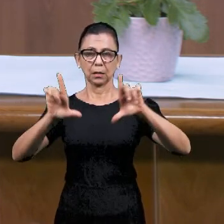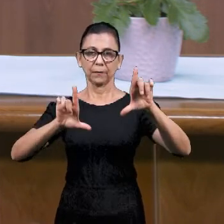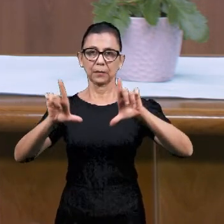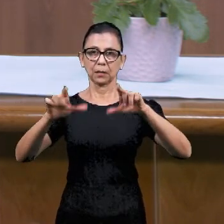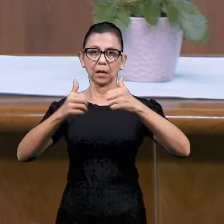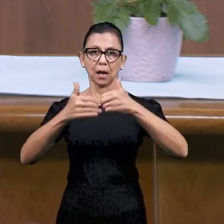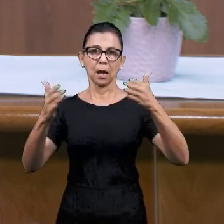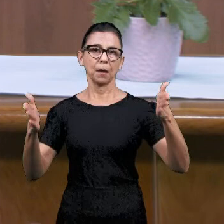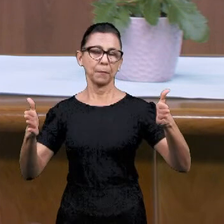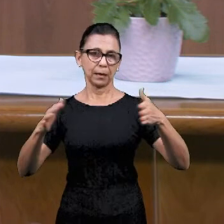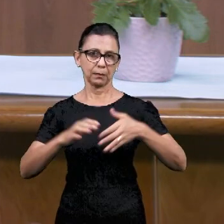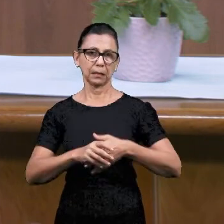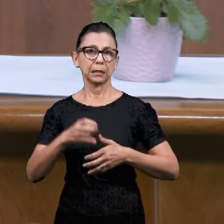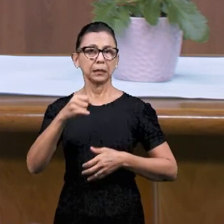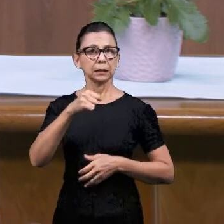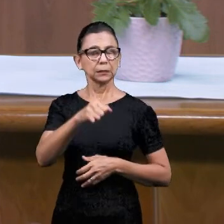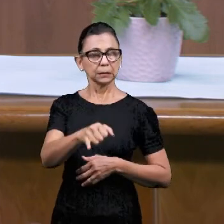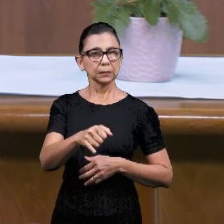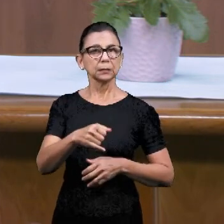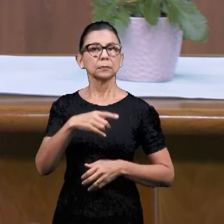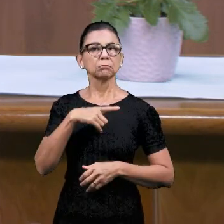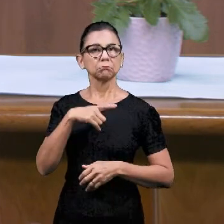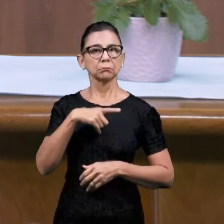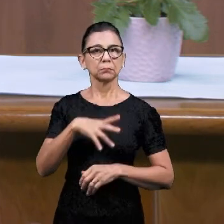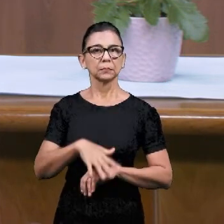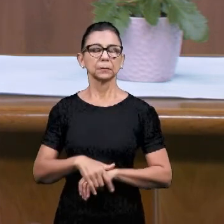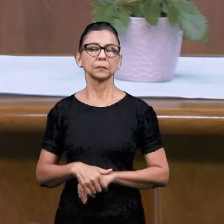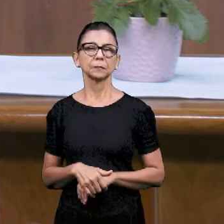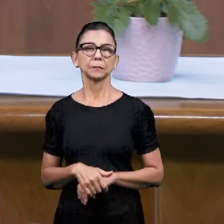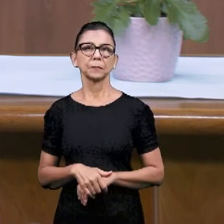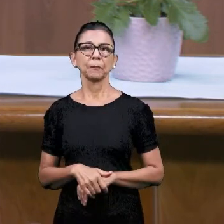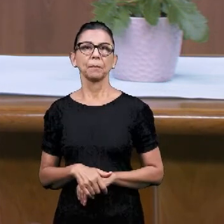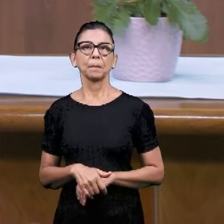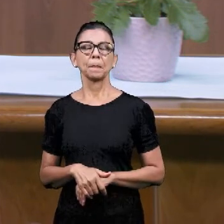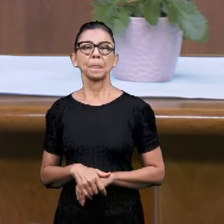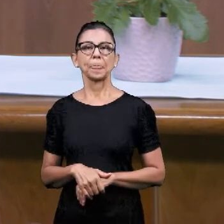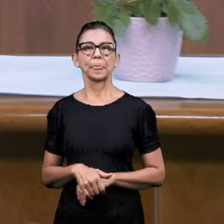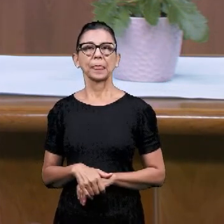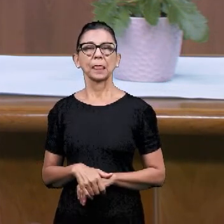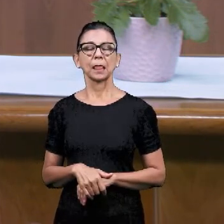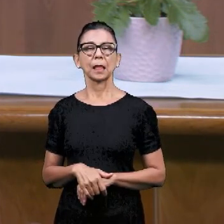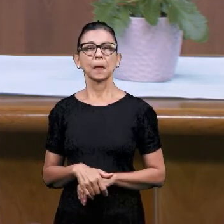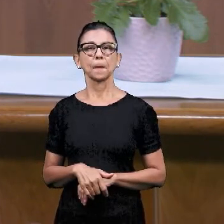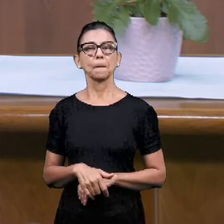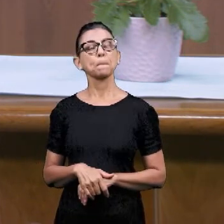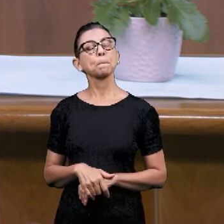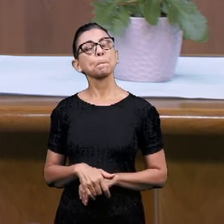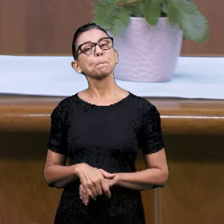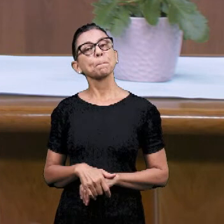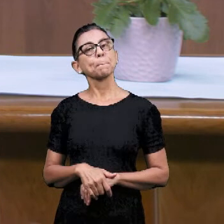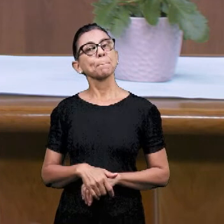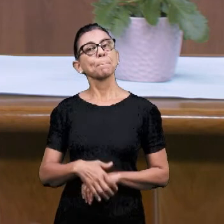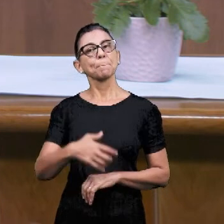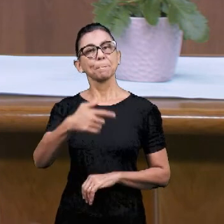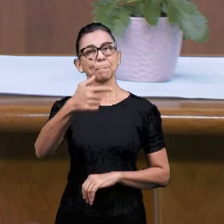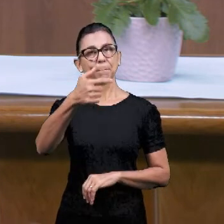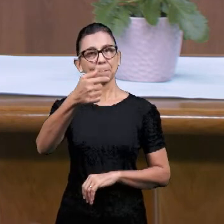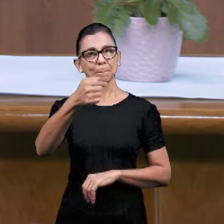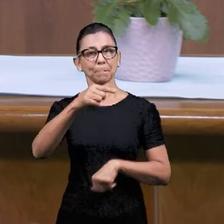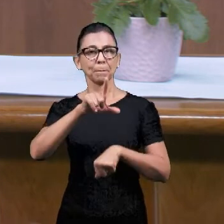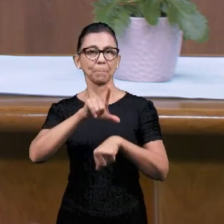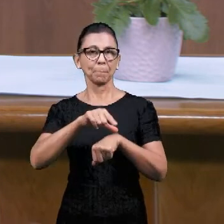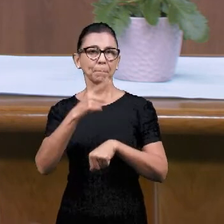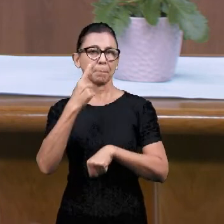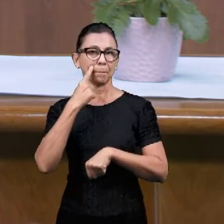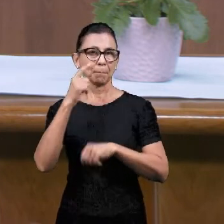Rede Brasil. C'est une autre alternative pour assister à la promotion de l'annonce de l'Évangile